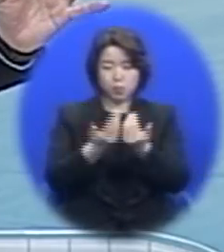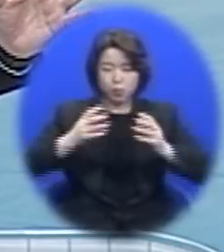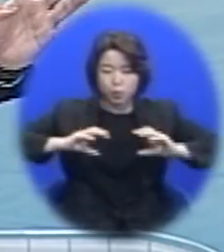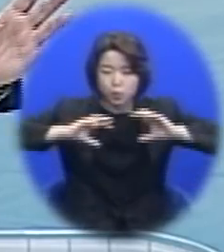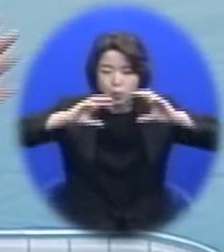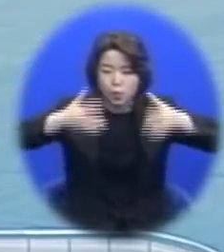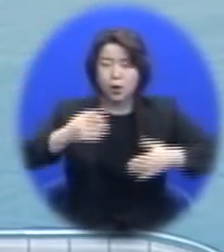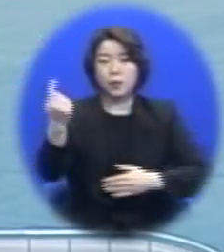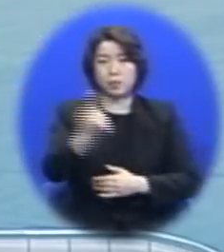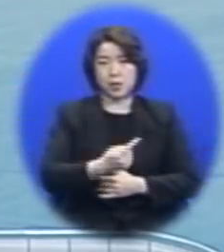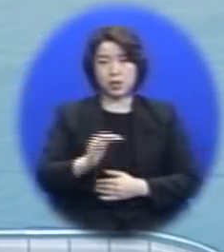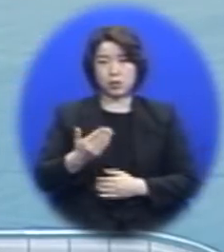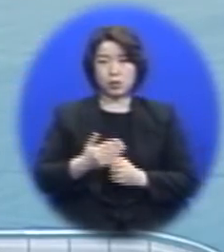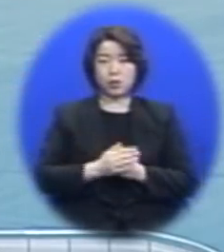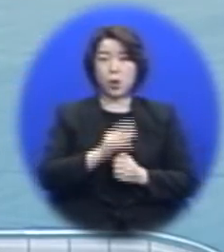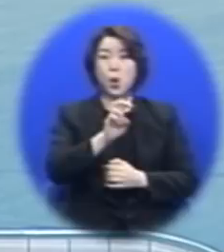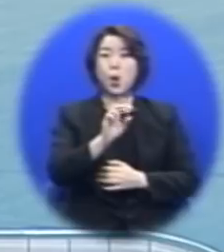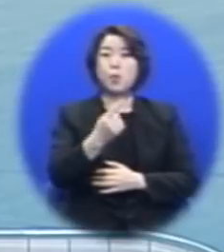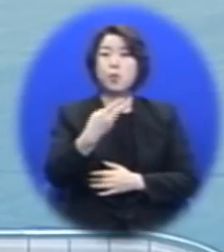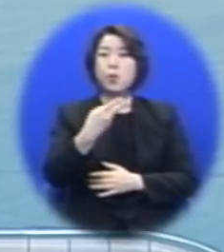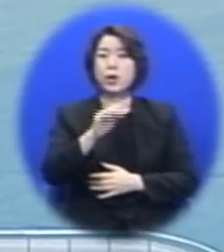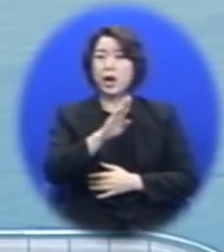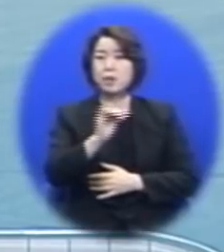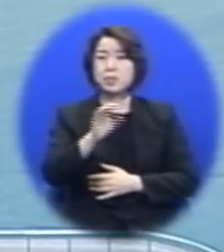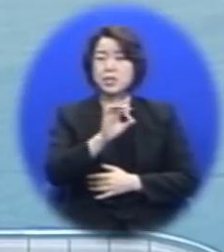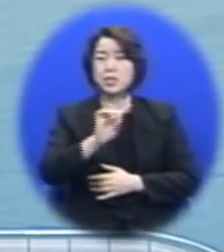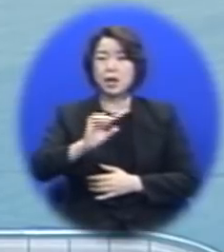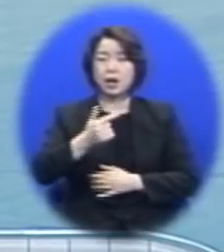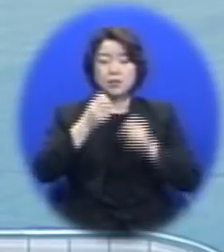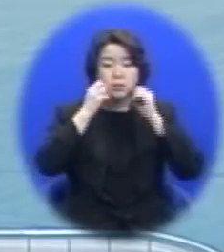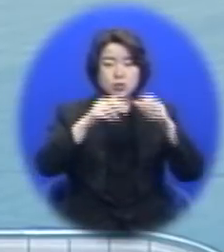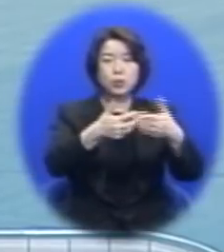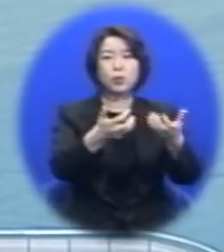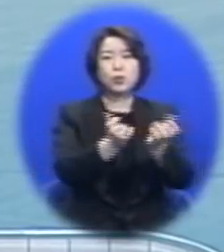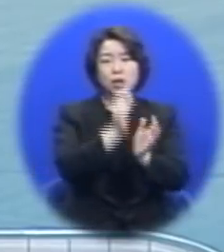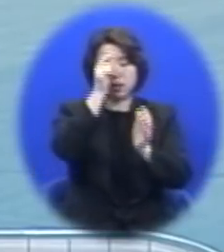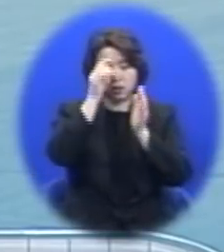임합니다. 모라비안 선교단들의 기도 때문에요.